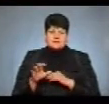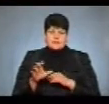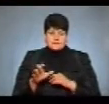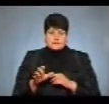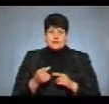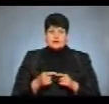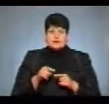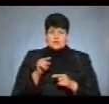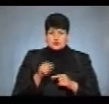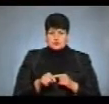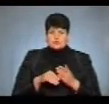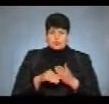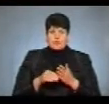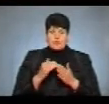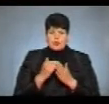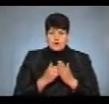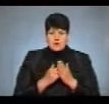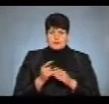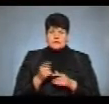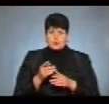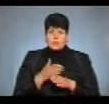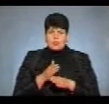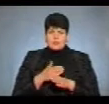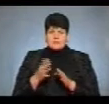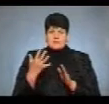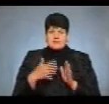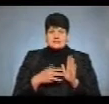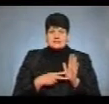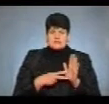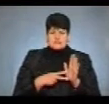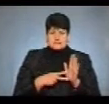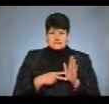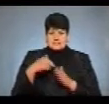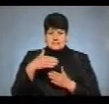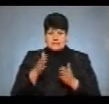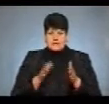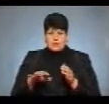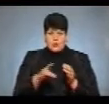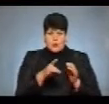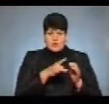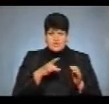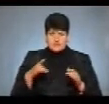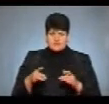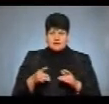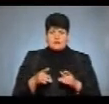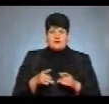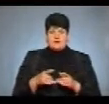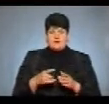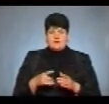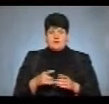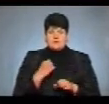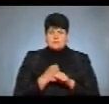за допомогою спеціальної програми Тернопіль поділили на 57 секторів, які розділили між собою близько 20 людей,